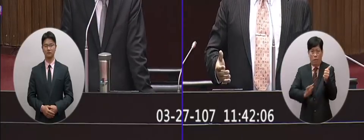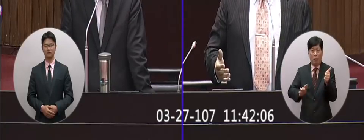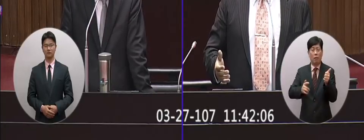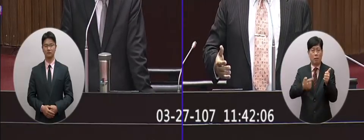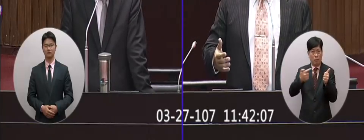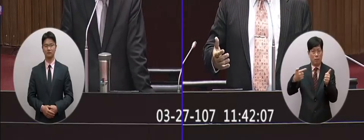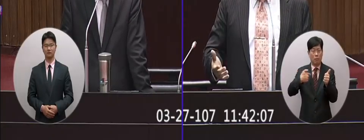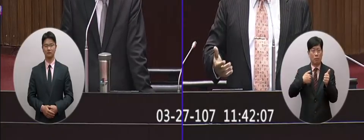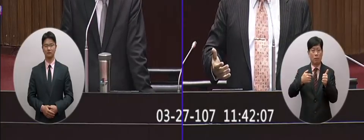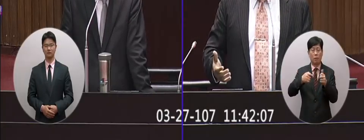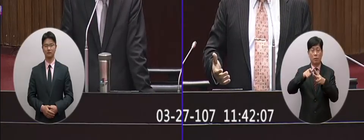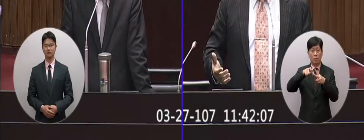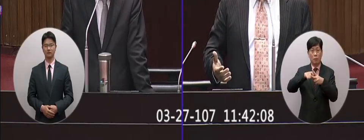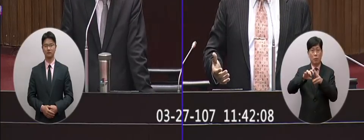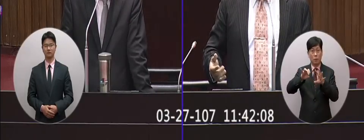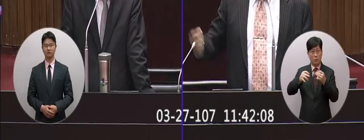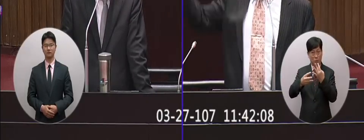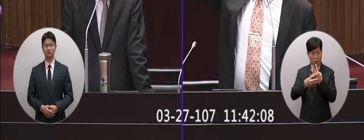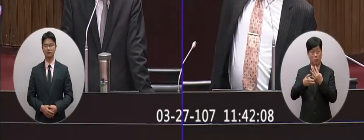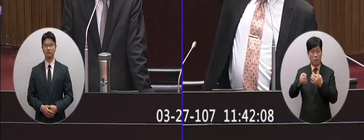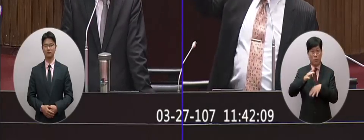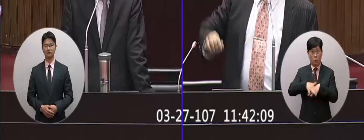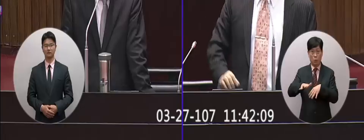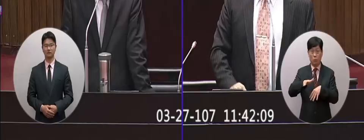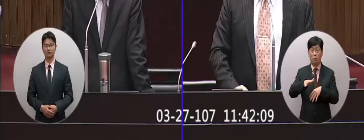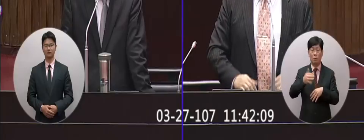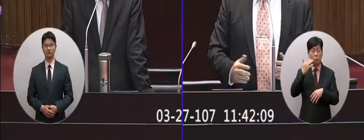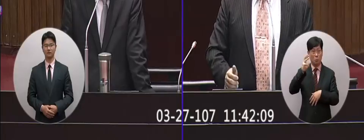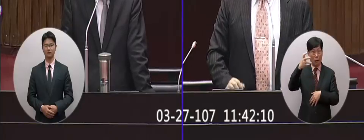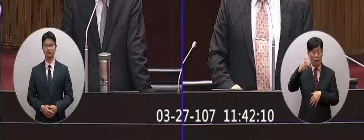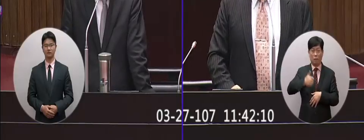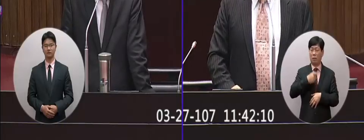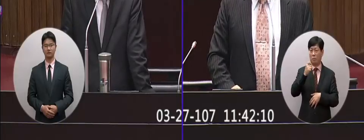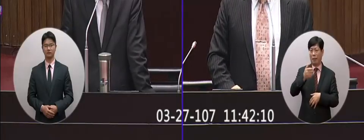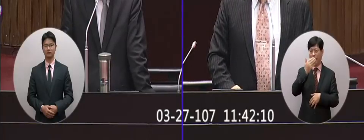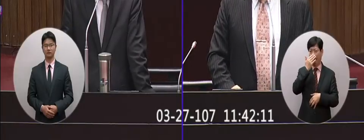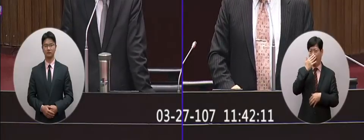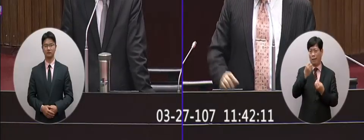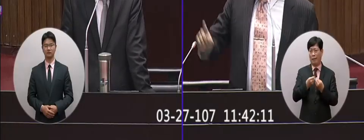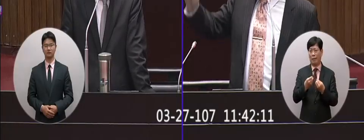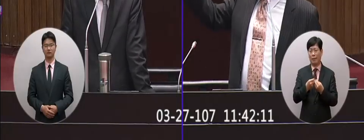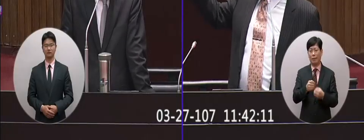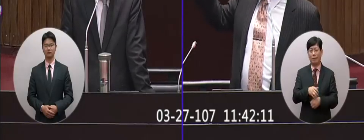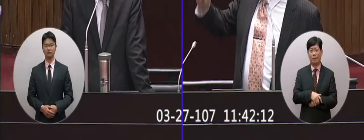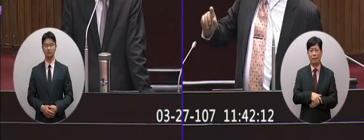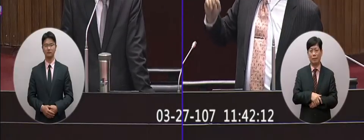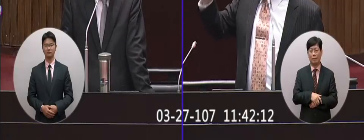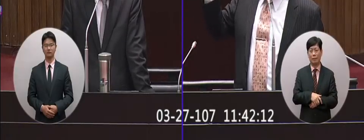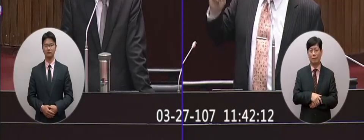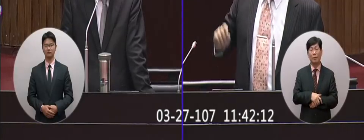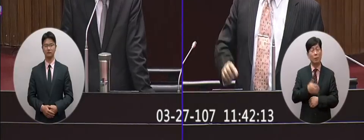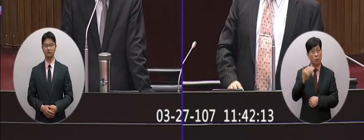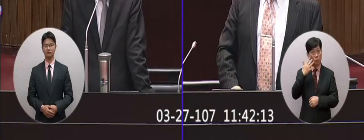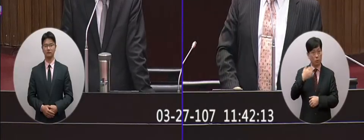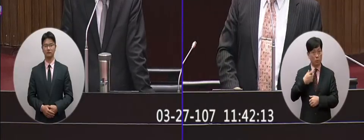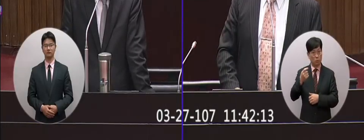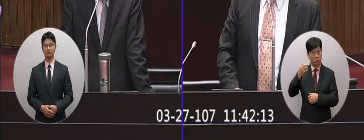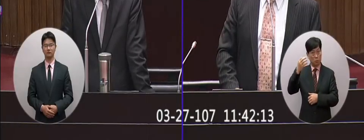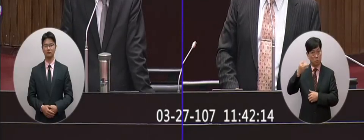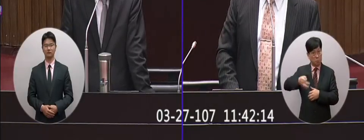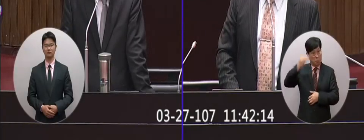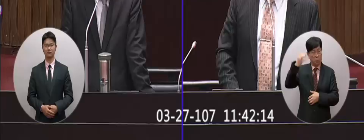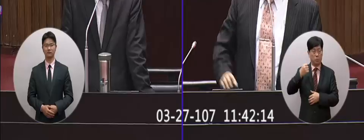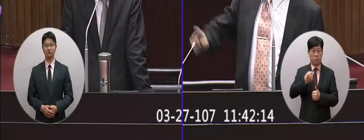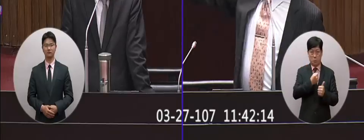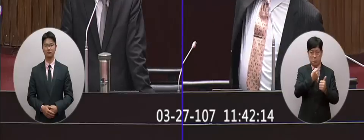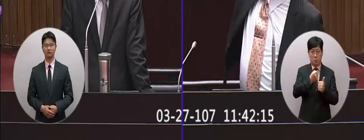我们工业区缺地不缺地的问题。这八十几万，老实讲，大家买不起啦，买不起。所以这个价格因素如何控制，这个非常